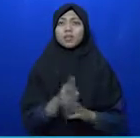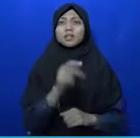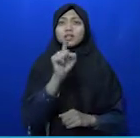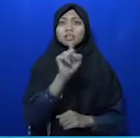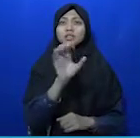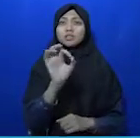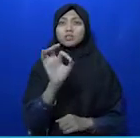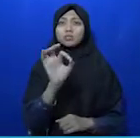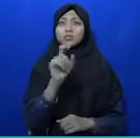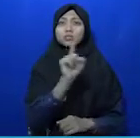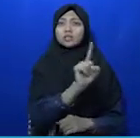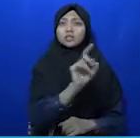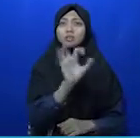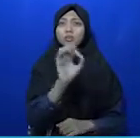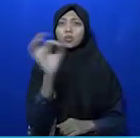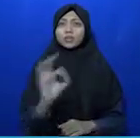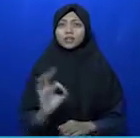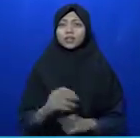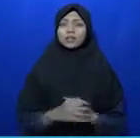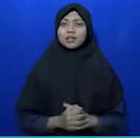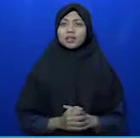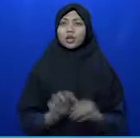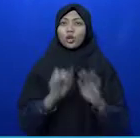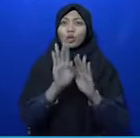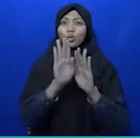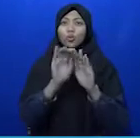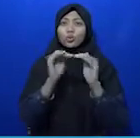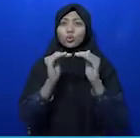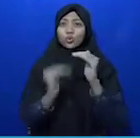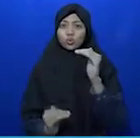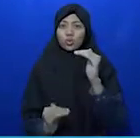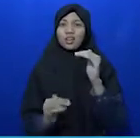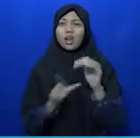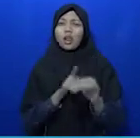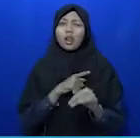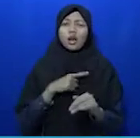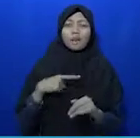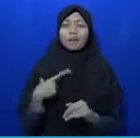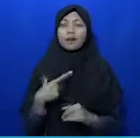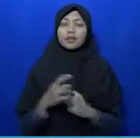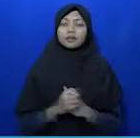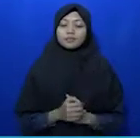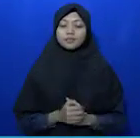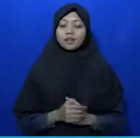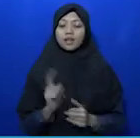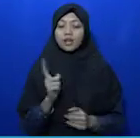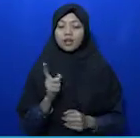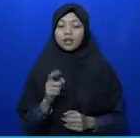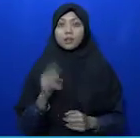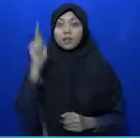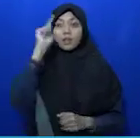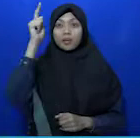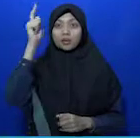beli waktu harga turun, turunnya kenapa? Karena sengketa ini turun. Ya. Jadi sebetulnya gitu, pemerintah ini kalau bikin